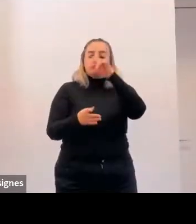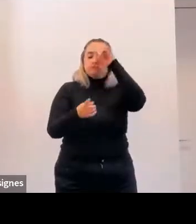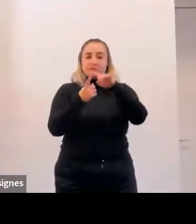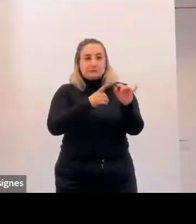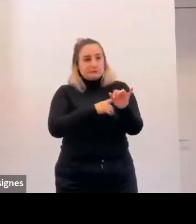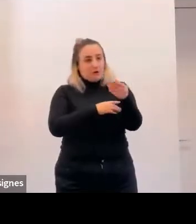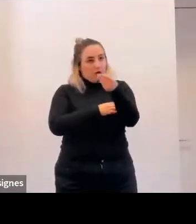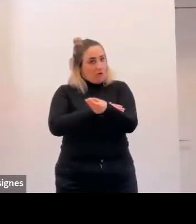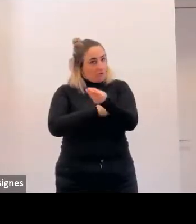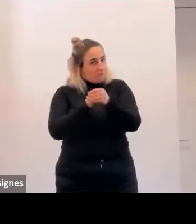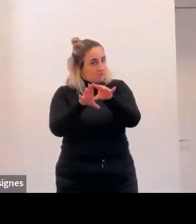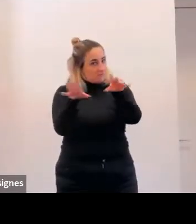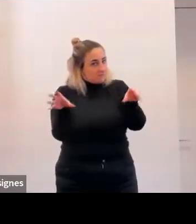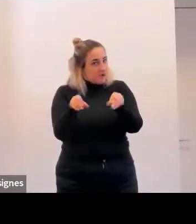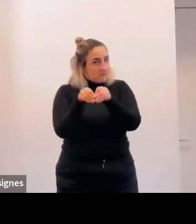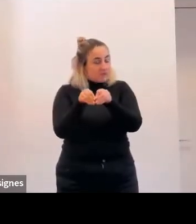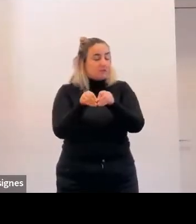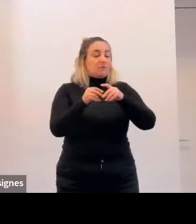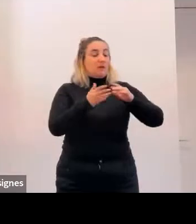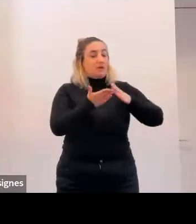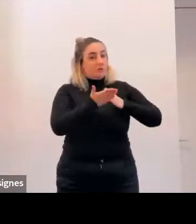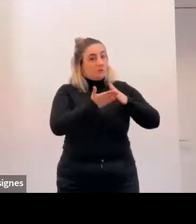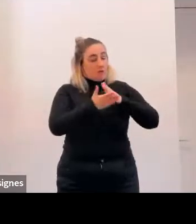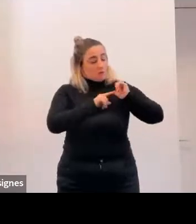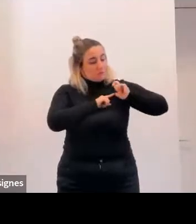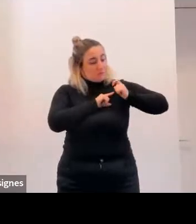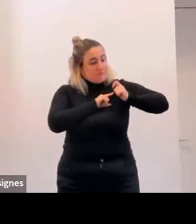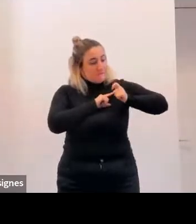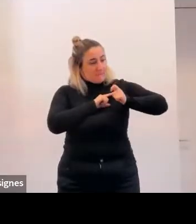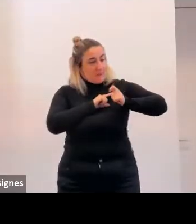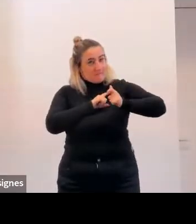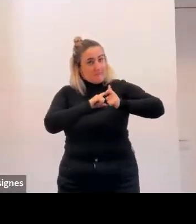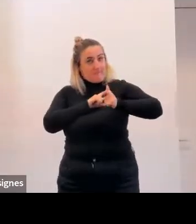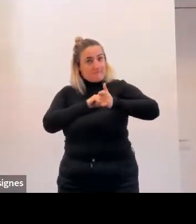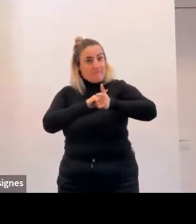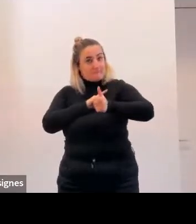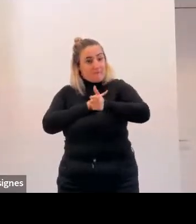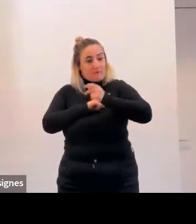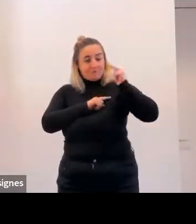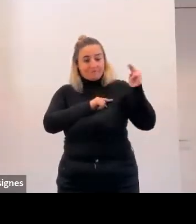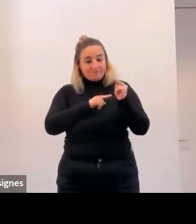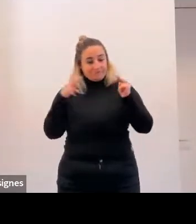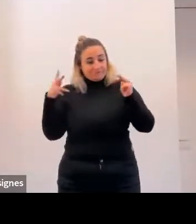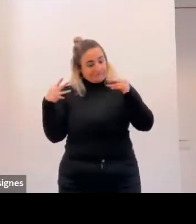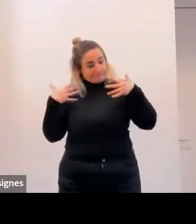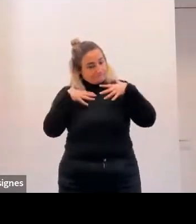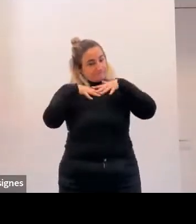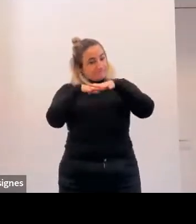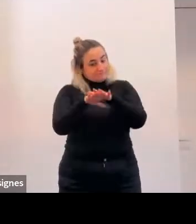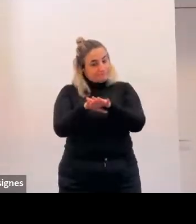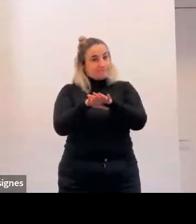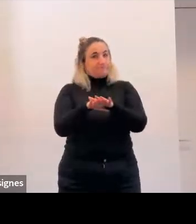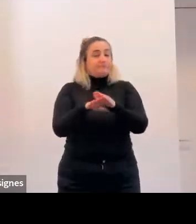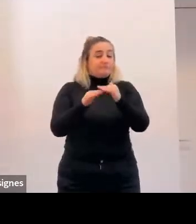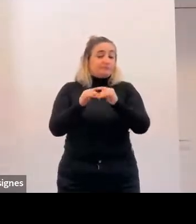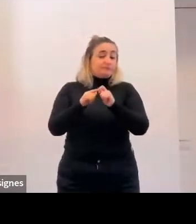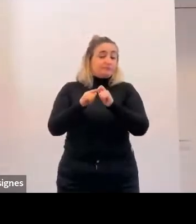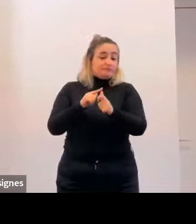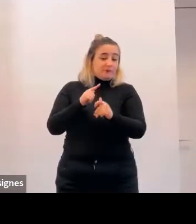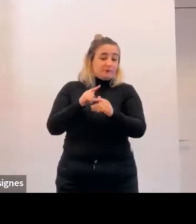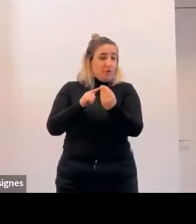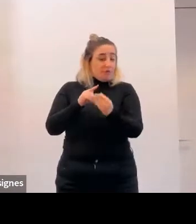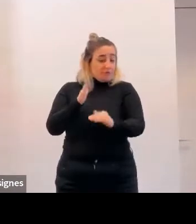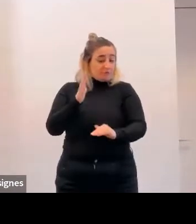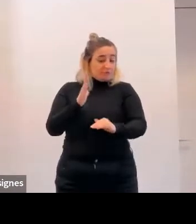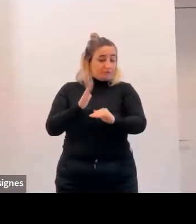parcours construit dans une vision transversale des besoins tout au long des différents temps de